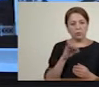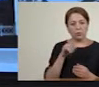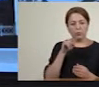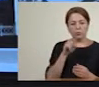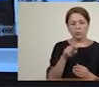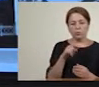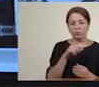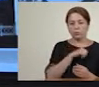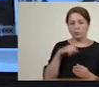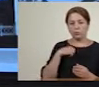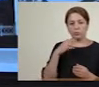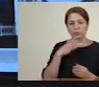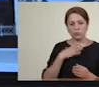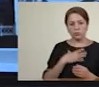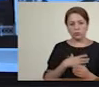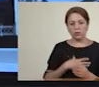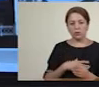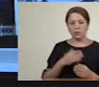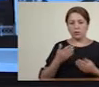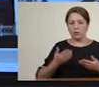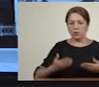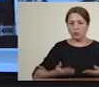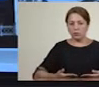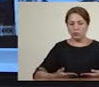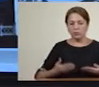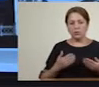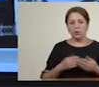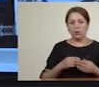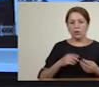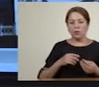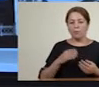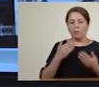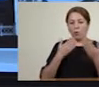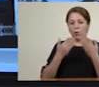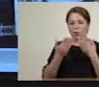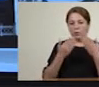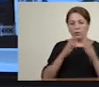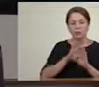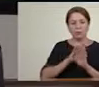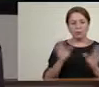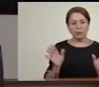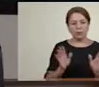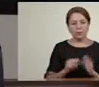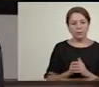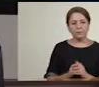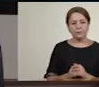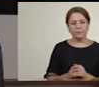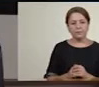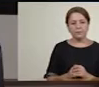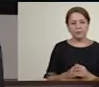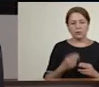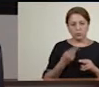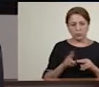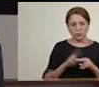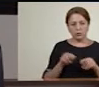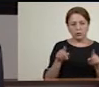o'zi kutganidek taqdir, o'zi kutganidek muomala bo'lmaydi. Shuning uchun